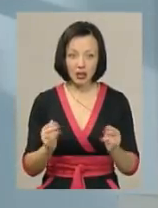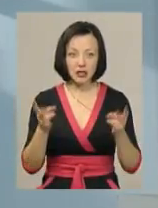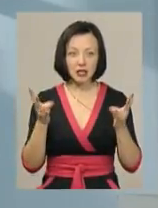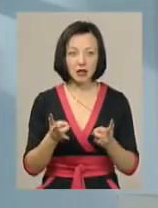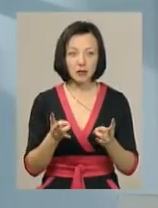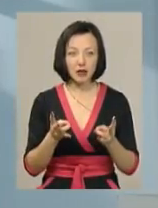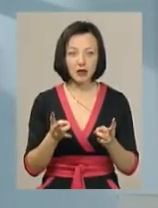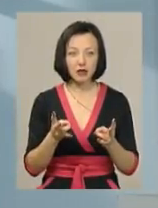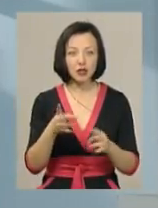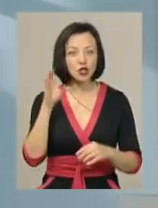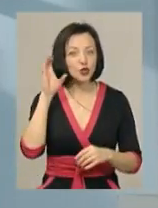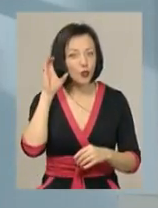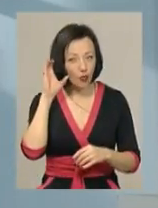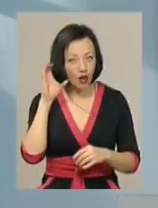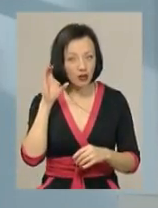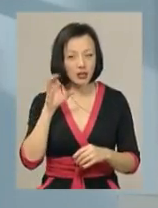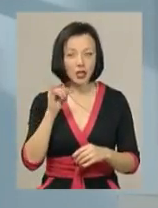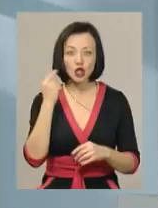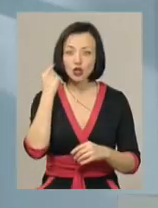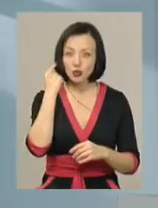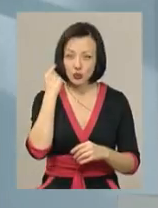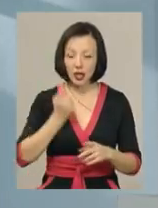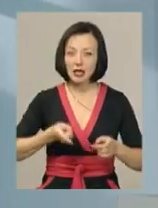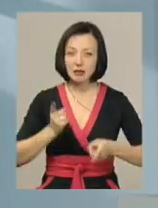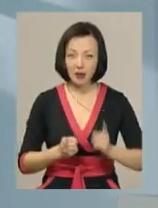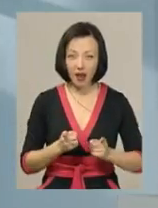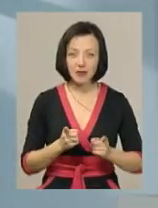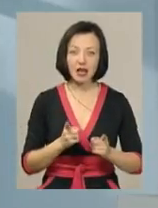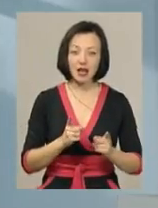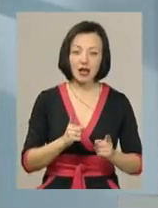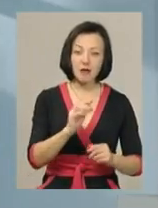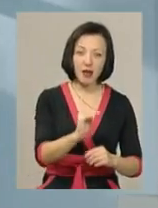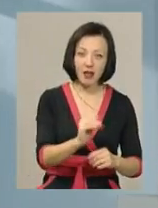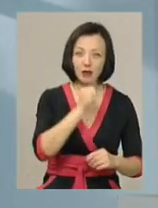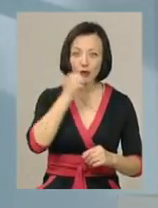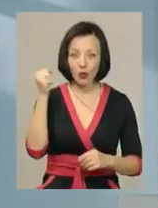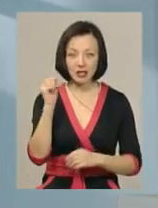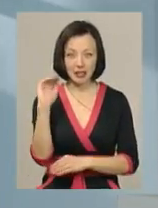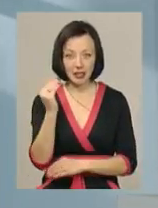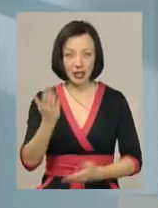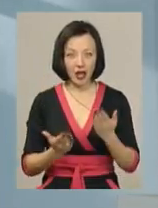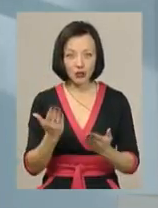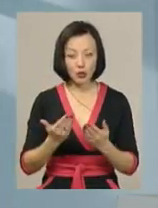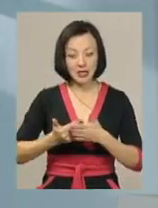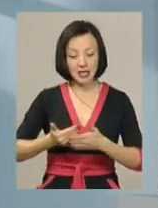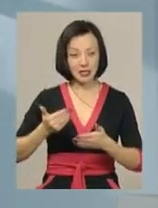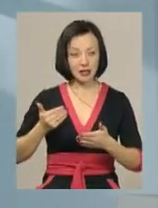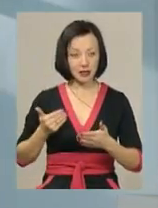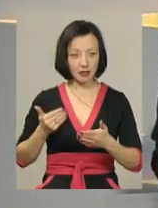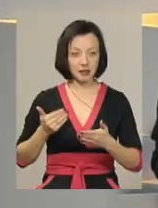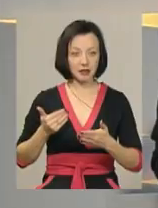треба їх слухати і чути насправді і маленька і доросла дитина якщо їй